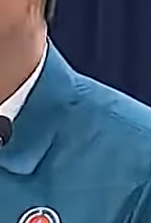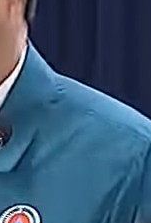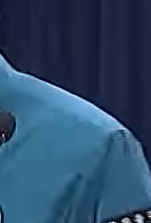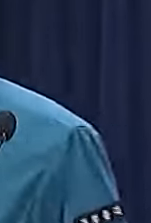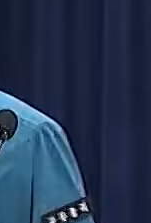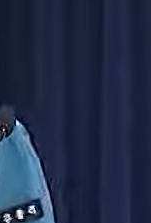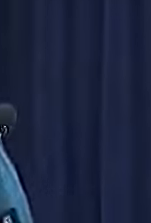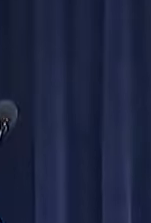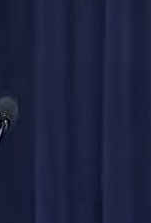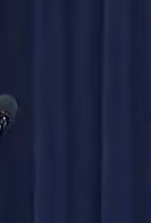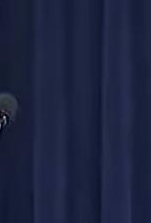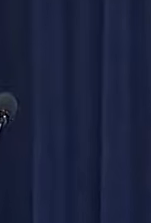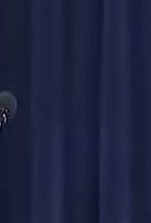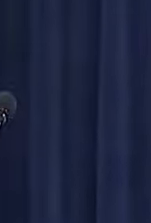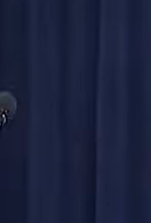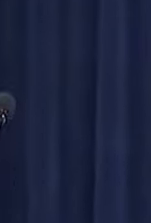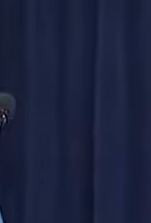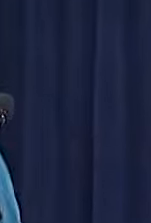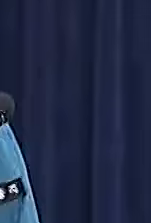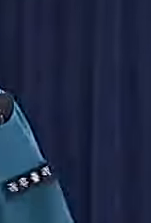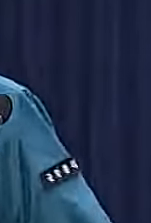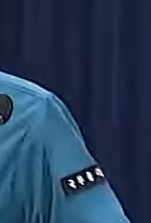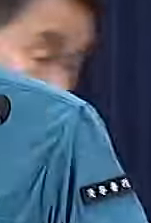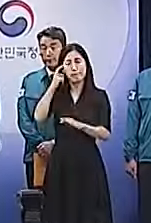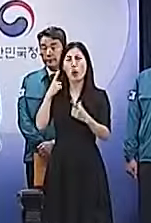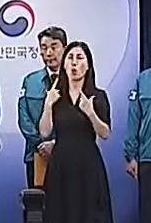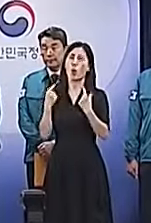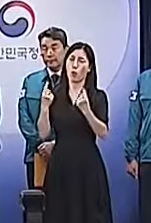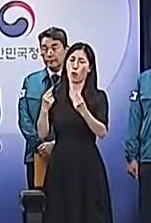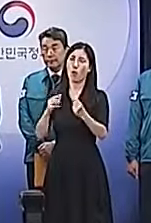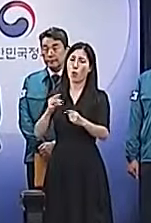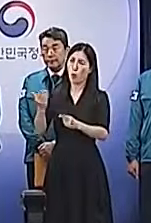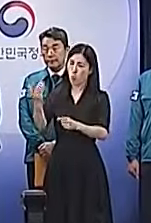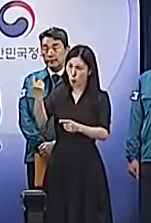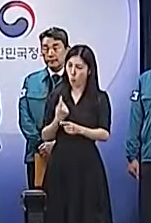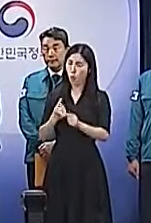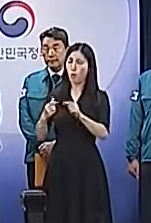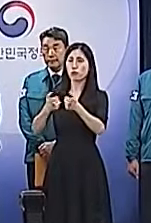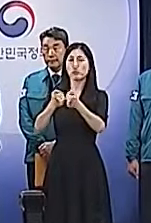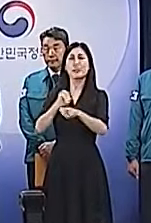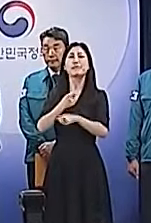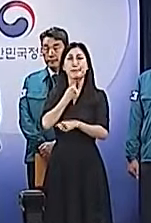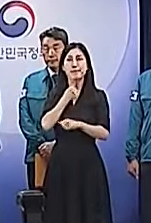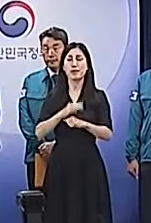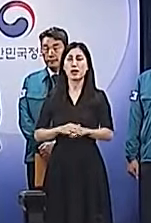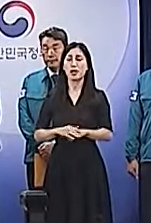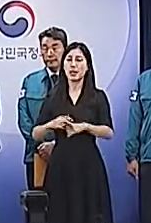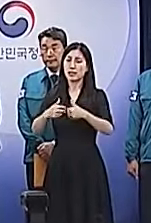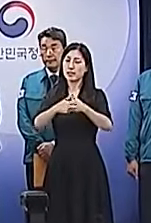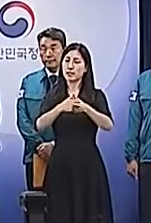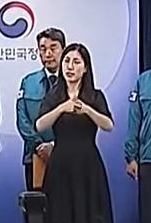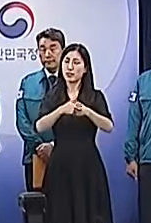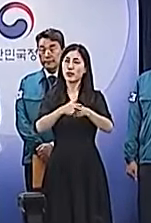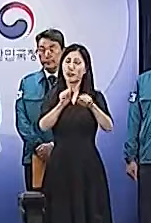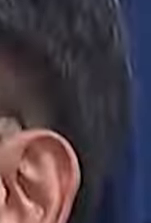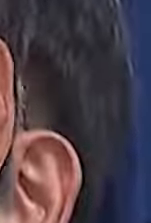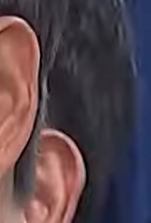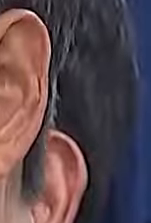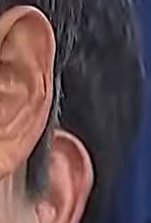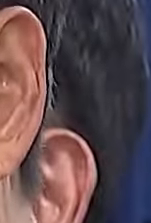표시했습니다. 전공의들에 대한 행정명령을 철회한 건 전공의 복귀를 위한 포용이라며 행정명령 철회